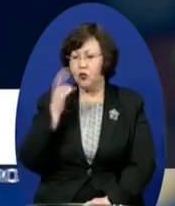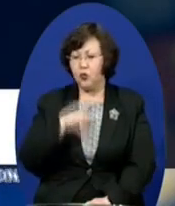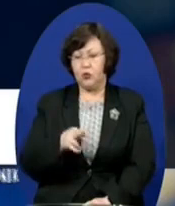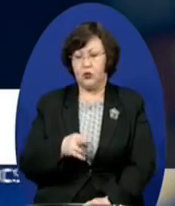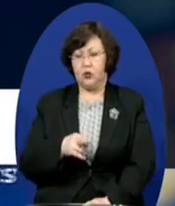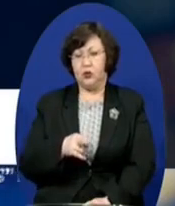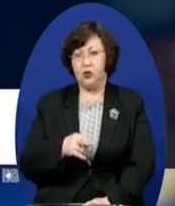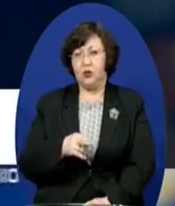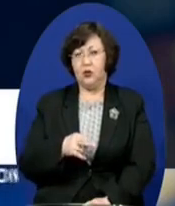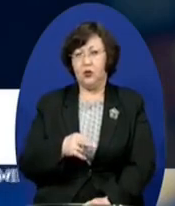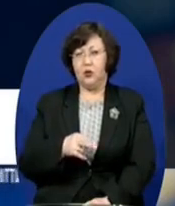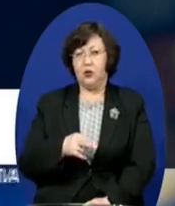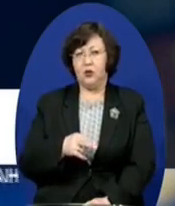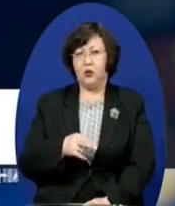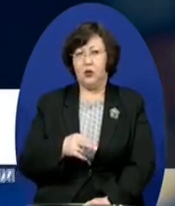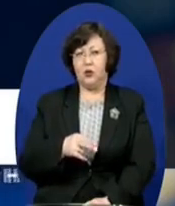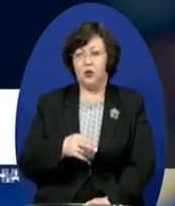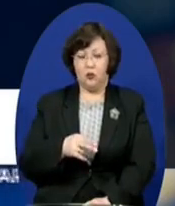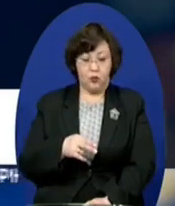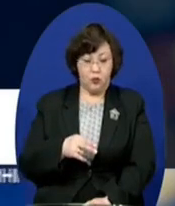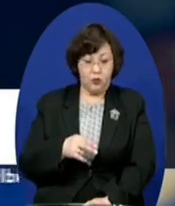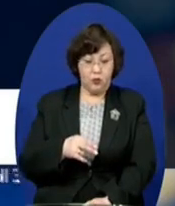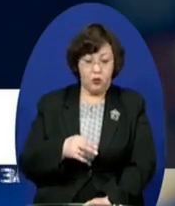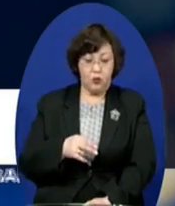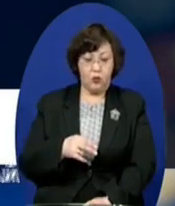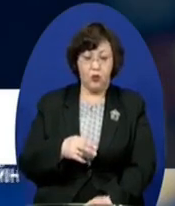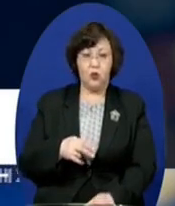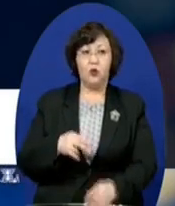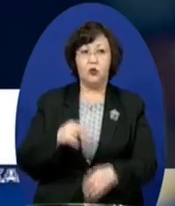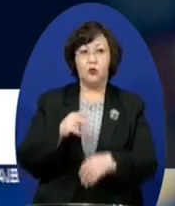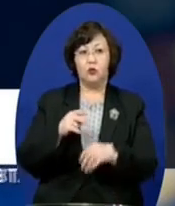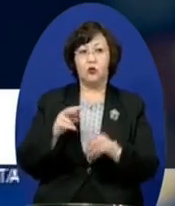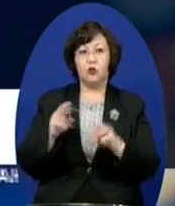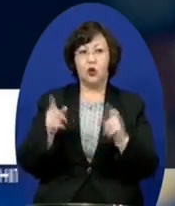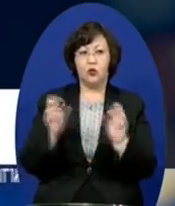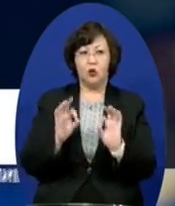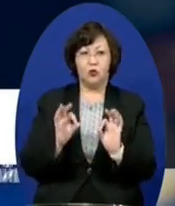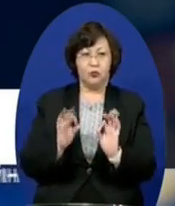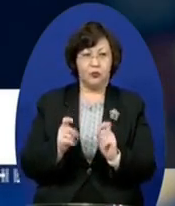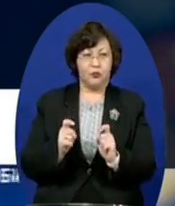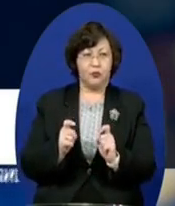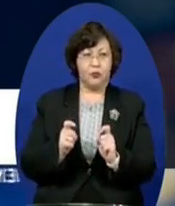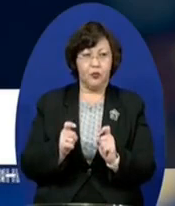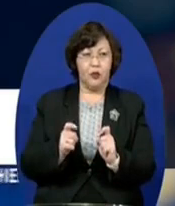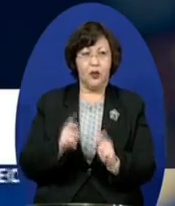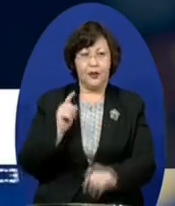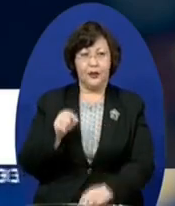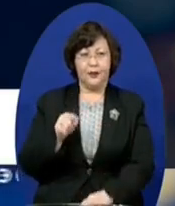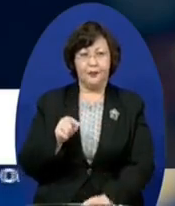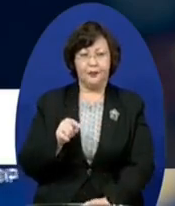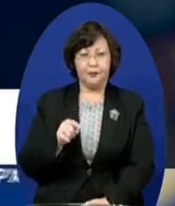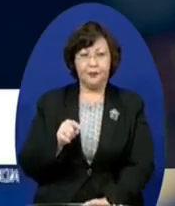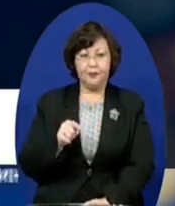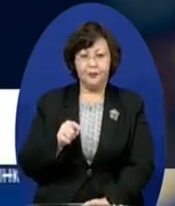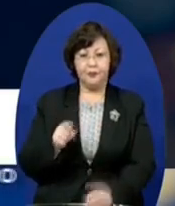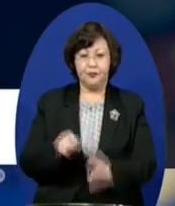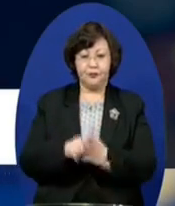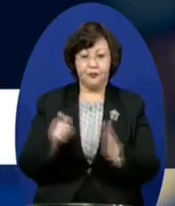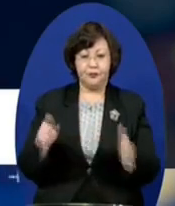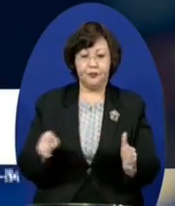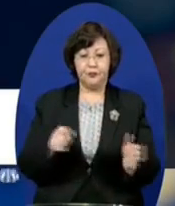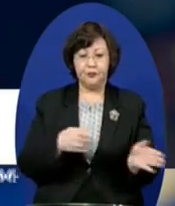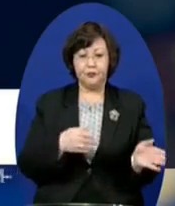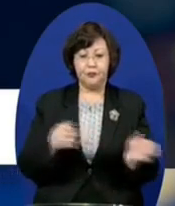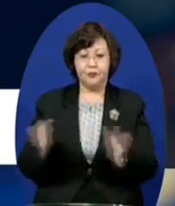одоо хэвчлэн талигдаагүй. А тэгээд энэ нь болохоор хуцаа одоо